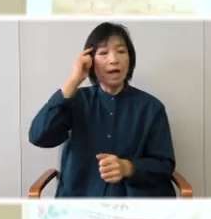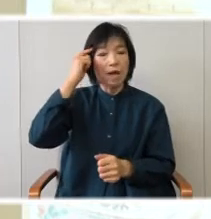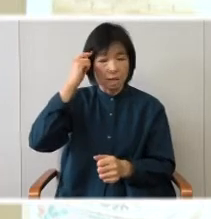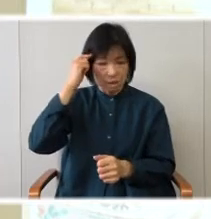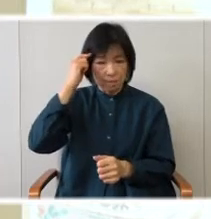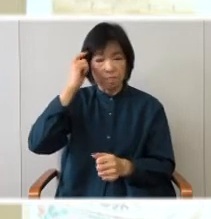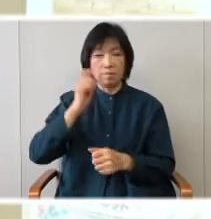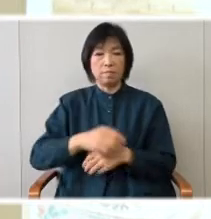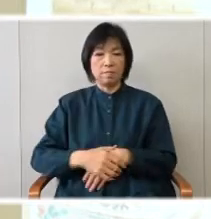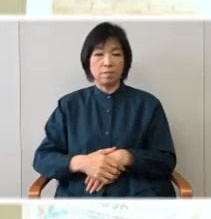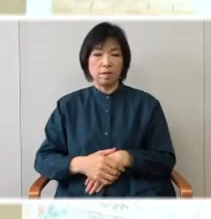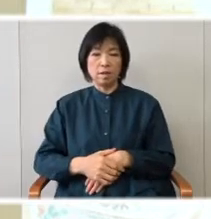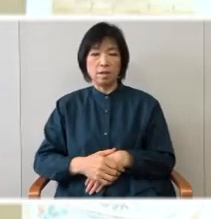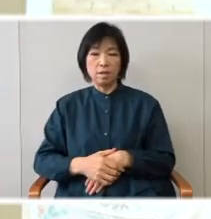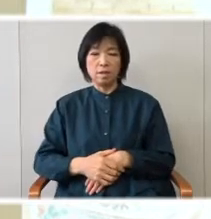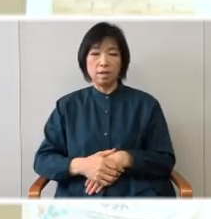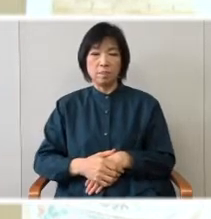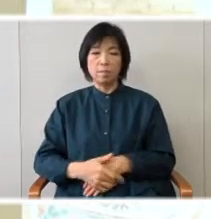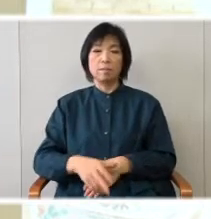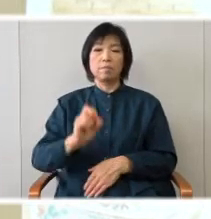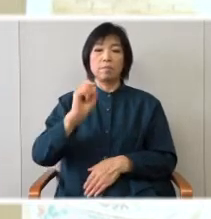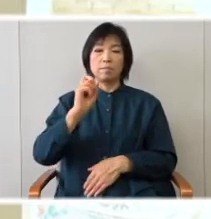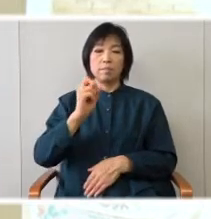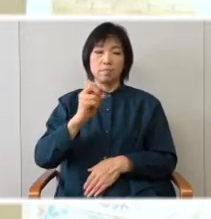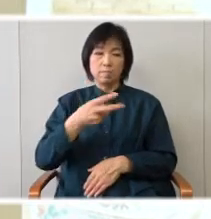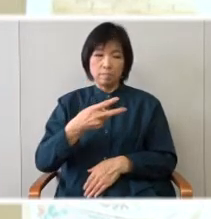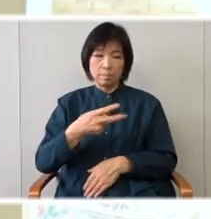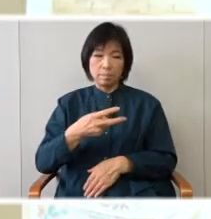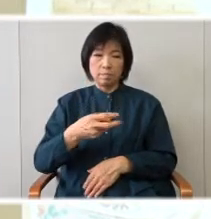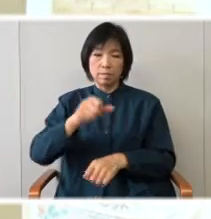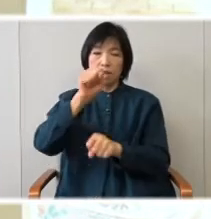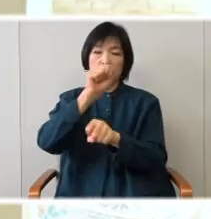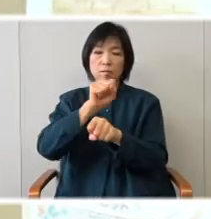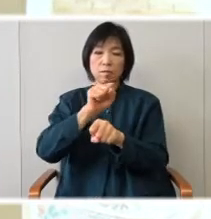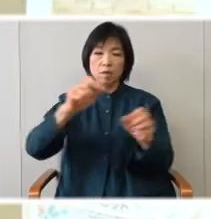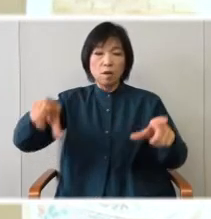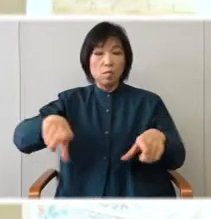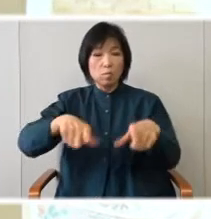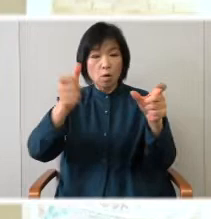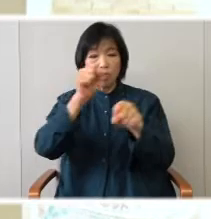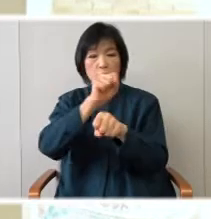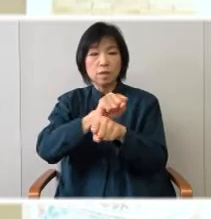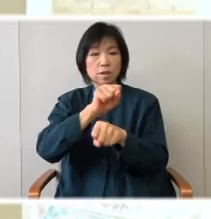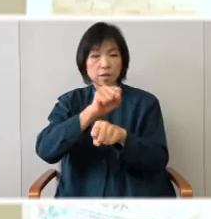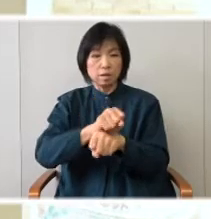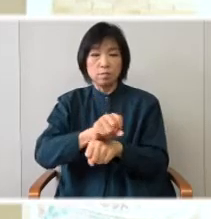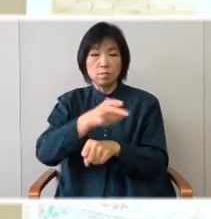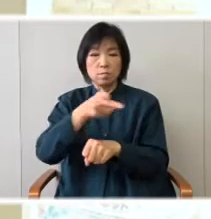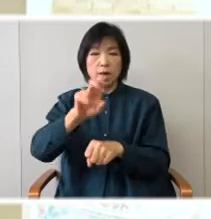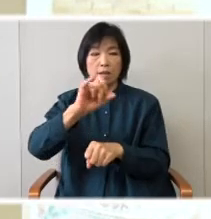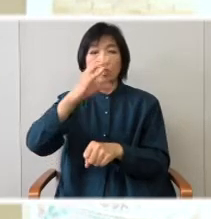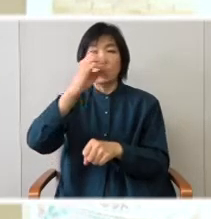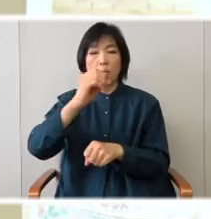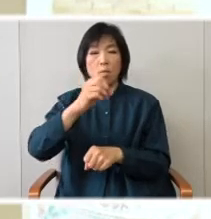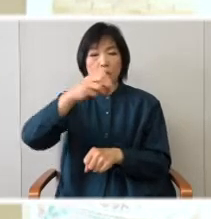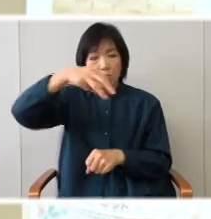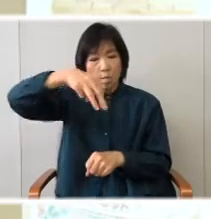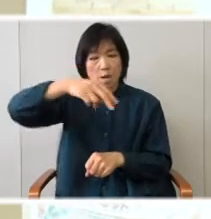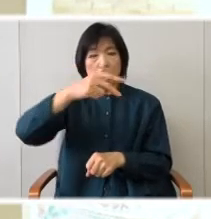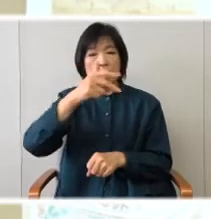。でまたあの木質バイオマスについてはこれまでも稲市50年の森ビジョンに基づい